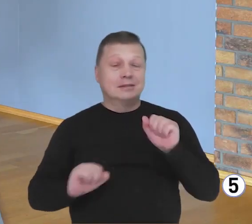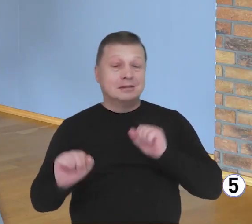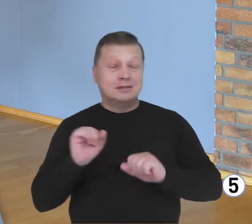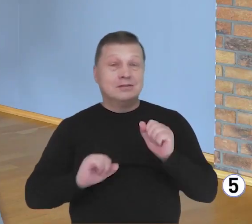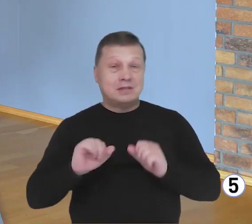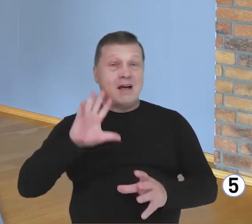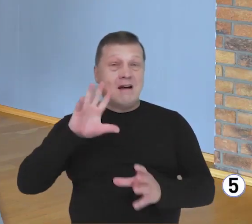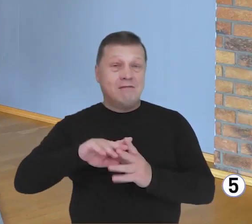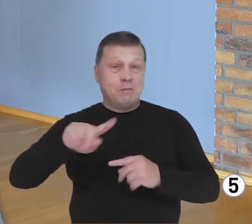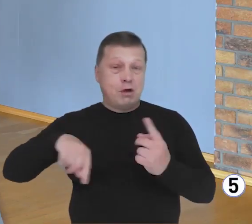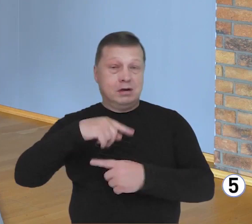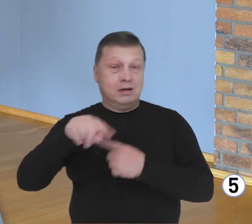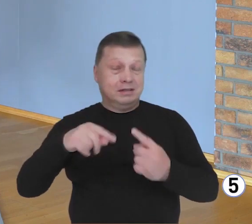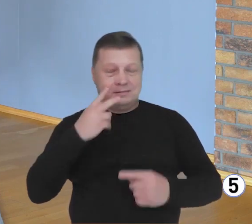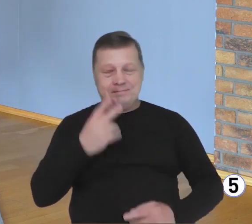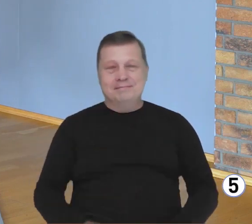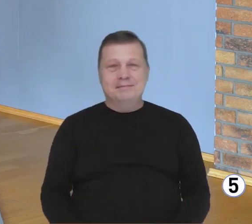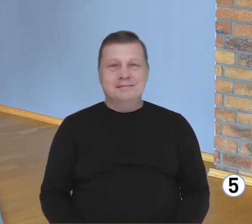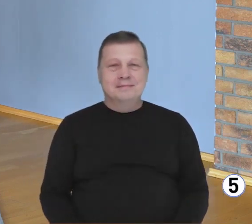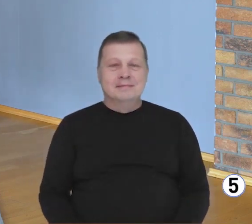ćwiczenia z rotacjami.